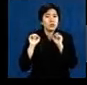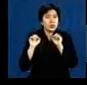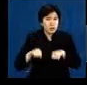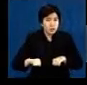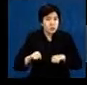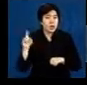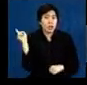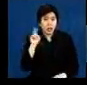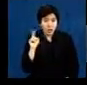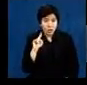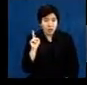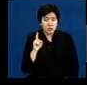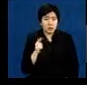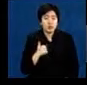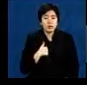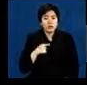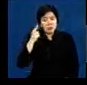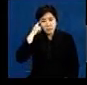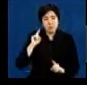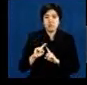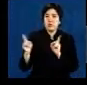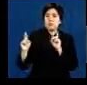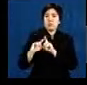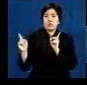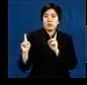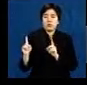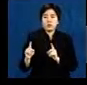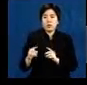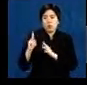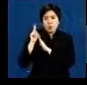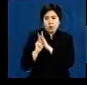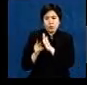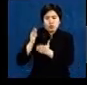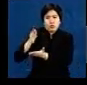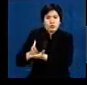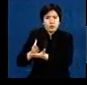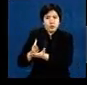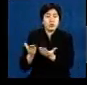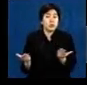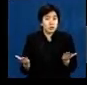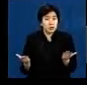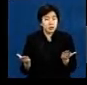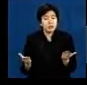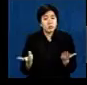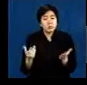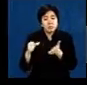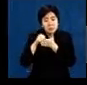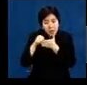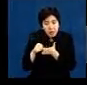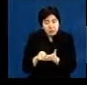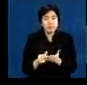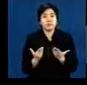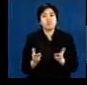รจะไม่เห็นด้วยจะยับยั้งกฎหมายหรือจะมีการแก้ไขก็ต